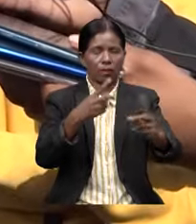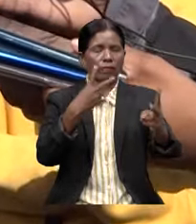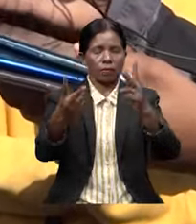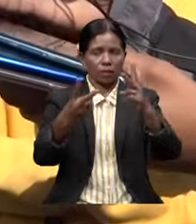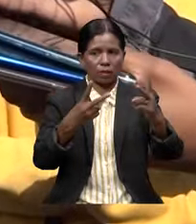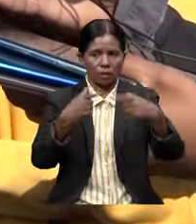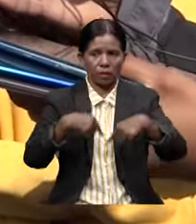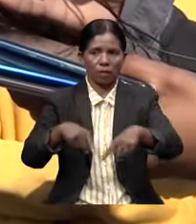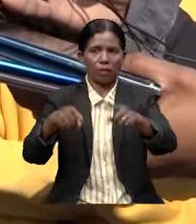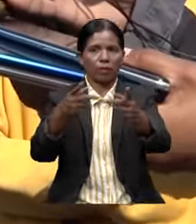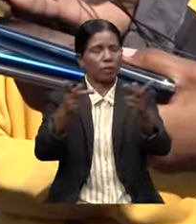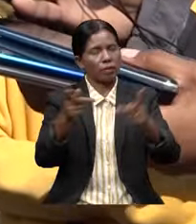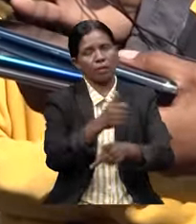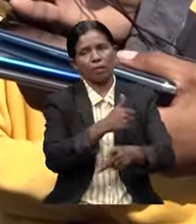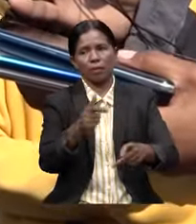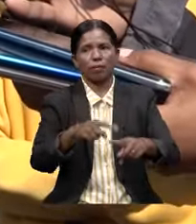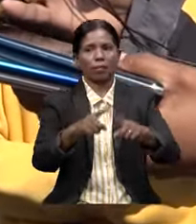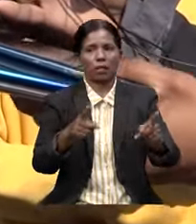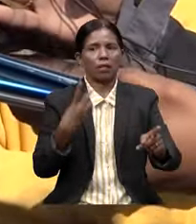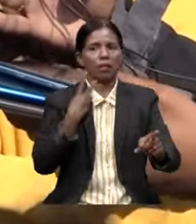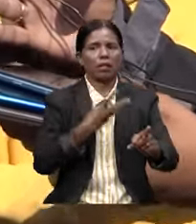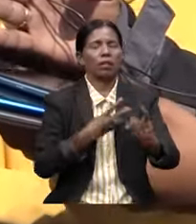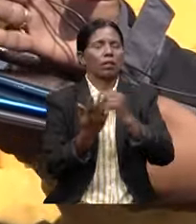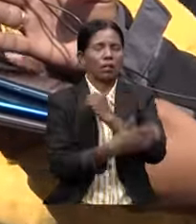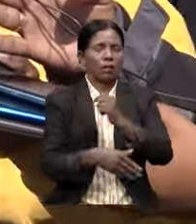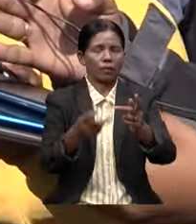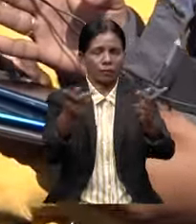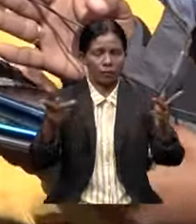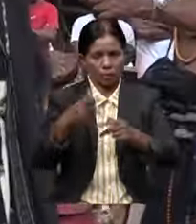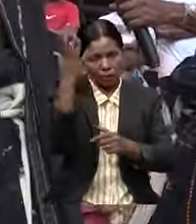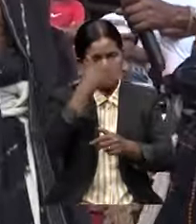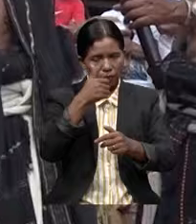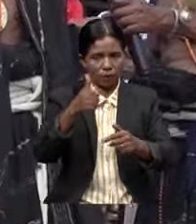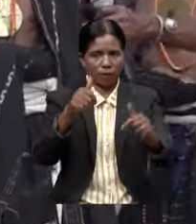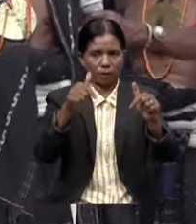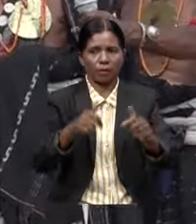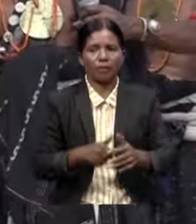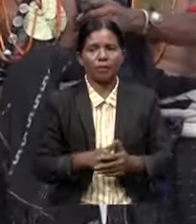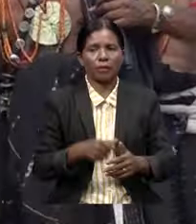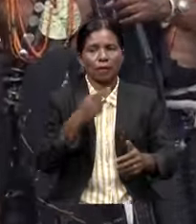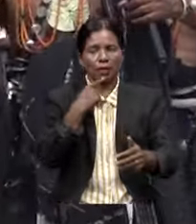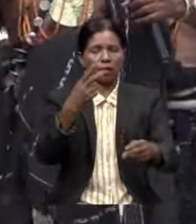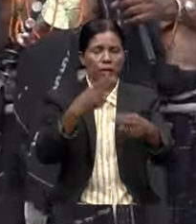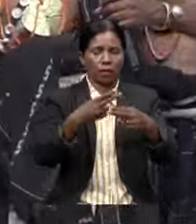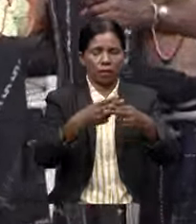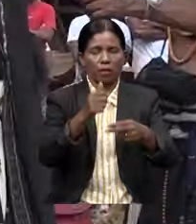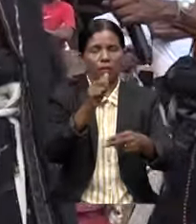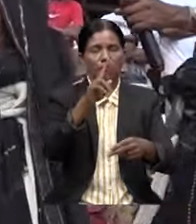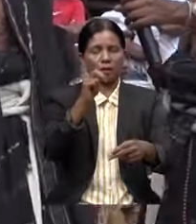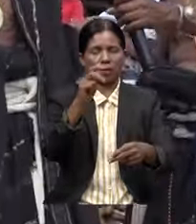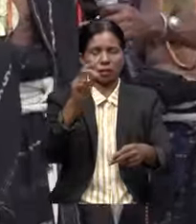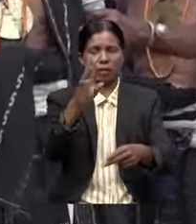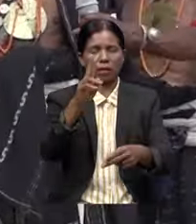bama ke Bali bama fatin sel selu, mai be afinal ihi tenaran fatin ere pura ne. Zakarias Musaktuir naran au Rabilau mai